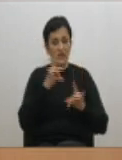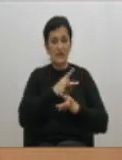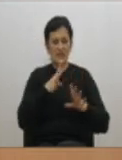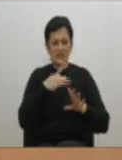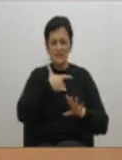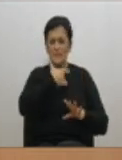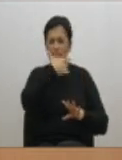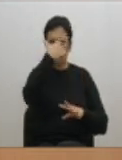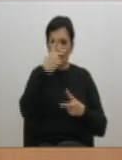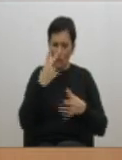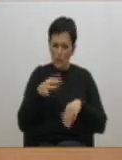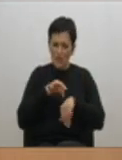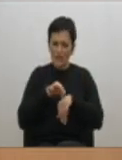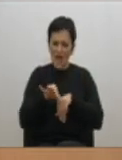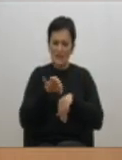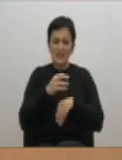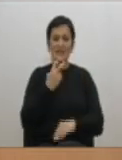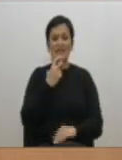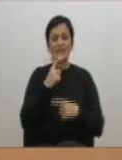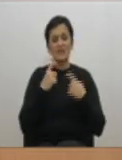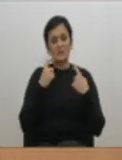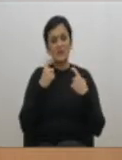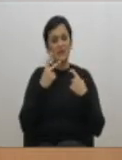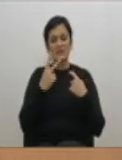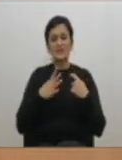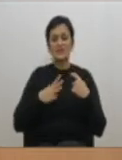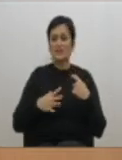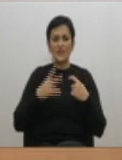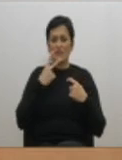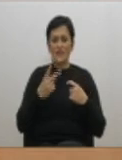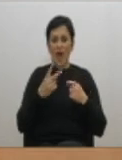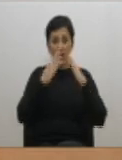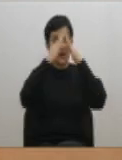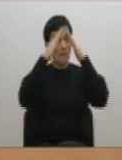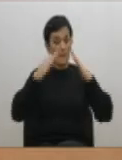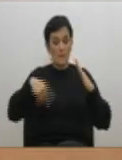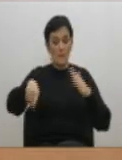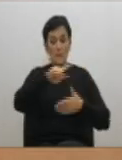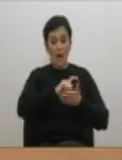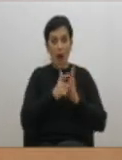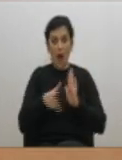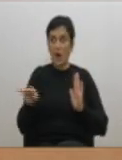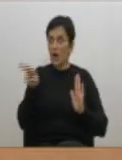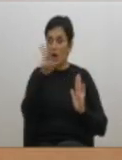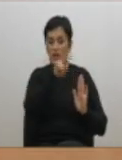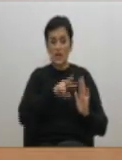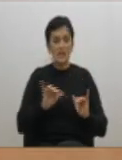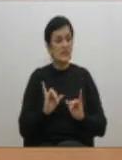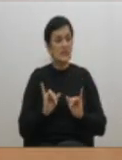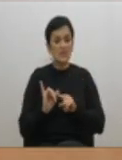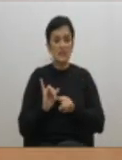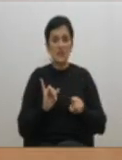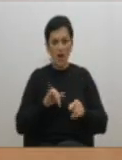სახეზე ნაძალადევი ღიმილი. ვერ იცნობ. პალატა დილეგის თვალიერებას იწყებ. სად არის ის, ვინც